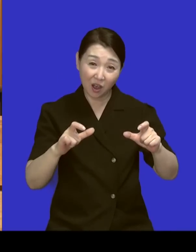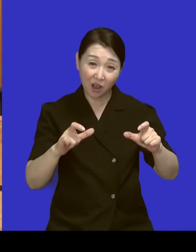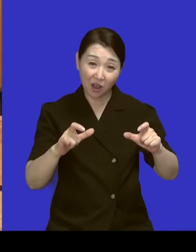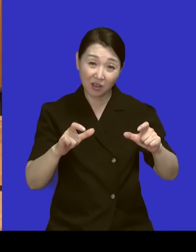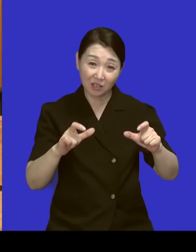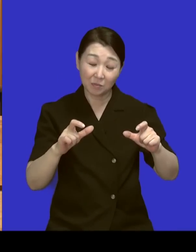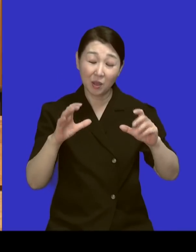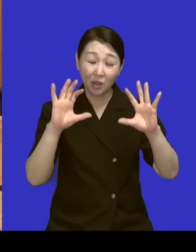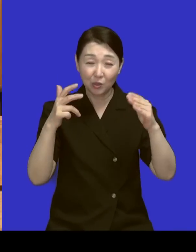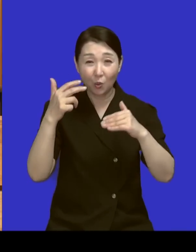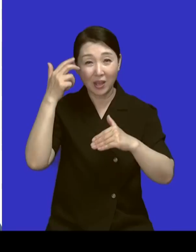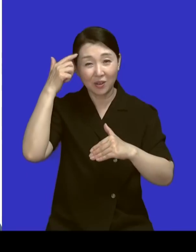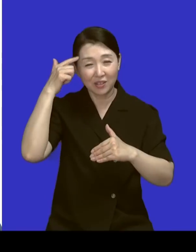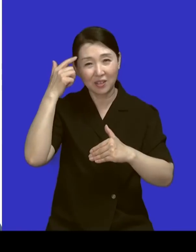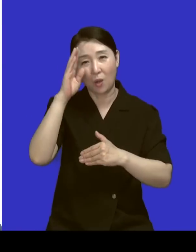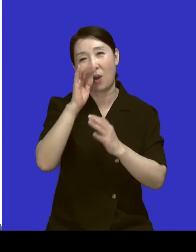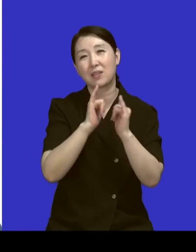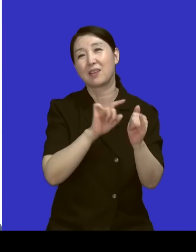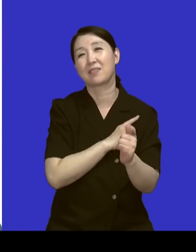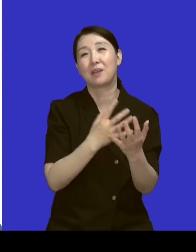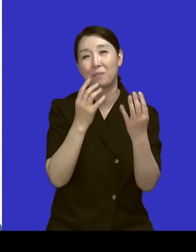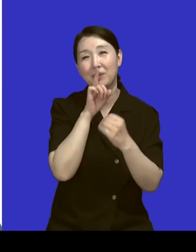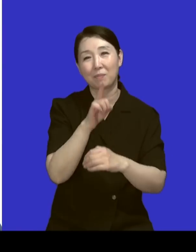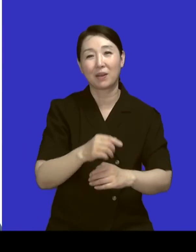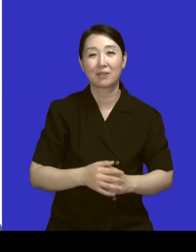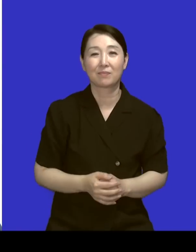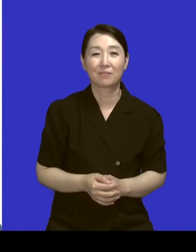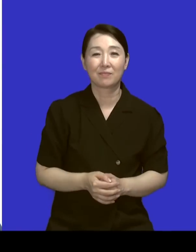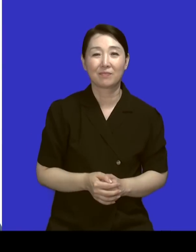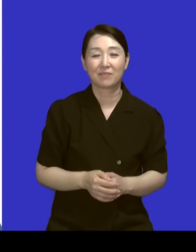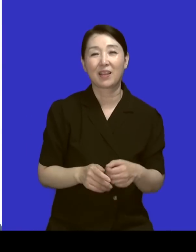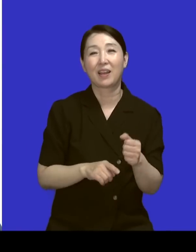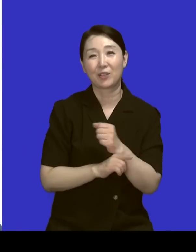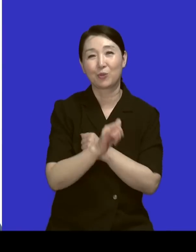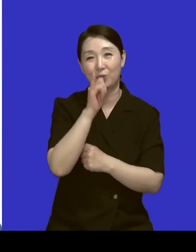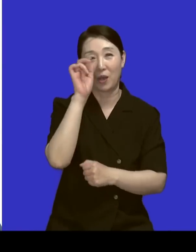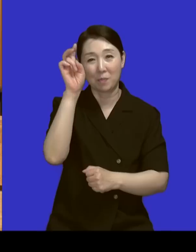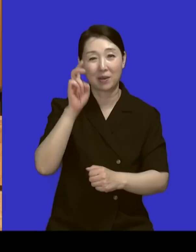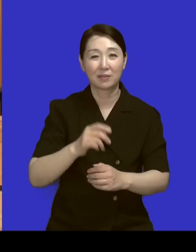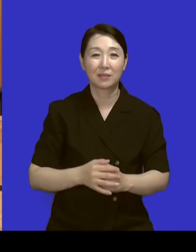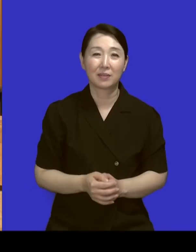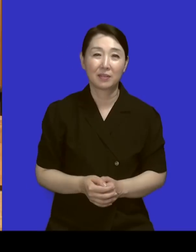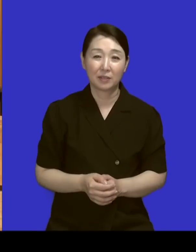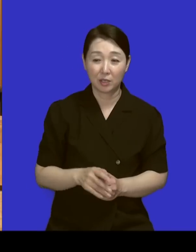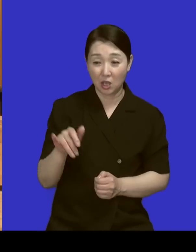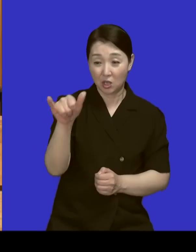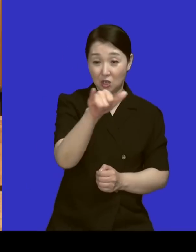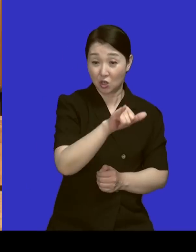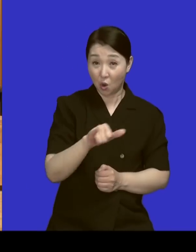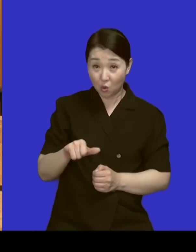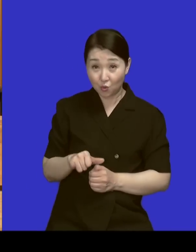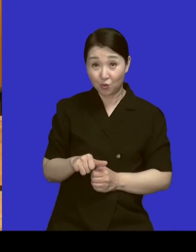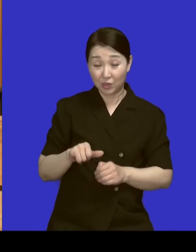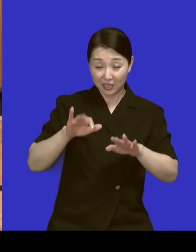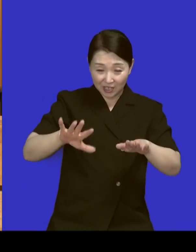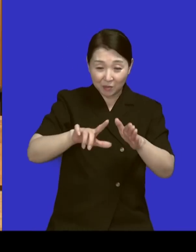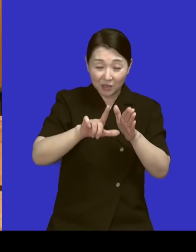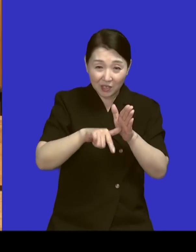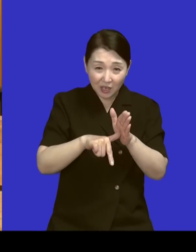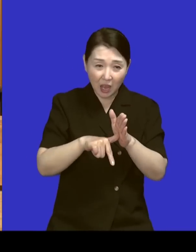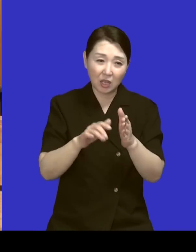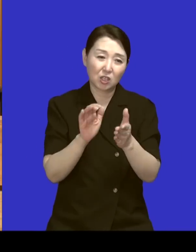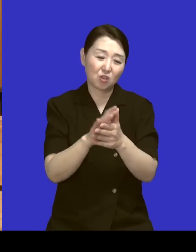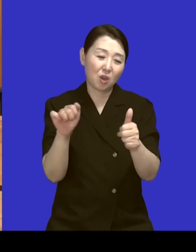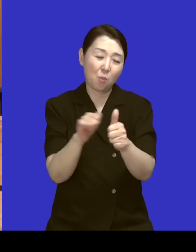소아정신과에 환자들이 제일 많다고 하잖아요. 이유가 있겠죠. 그리고 전국에 지금 이 시간에도 친구의